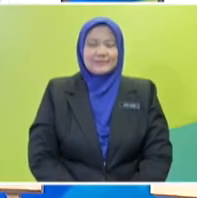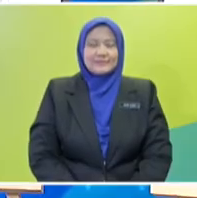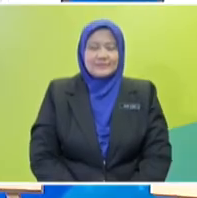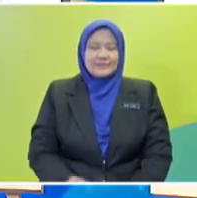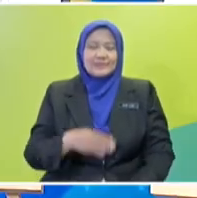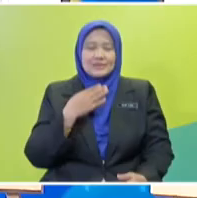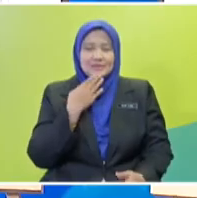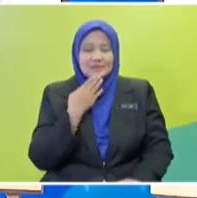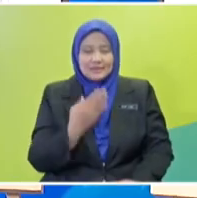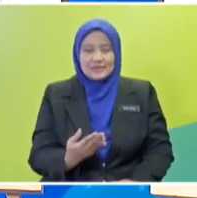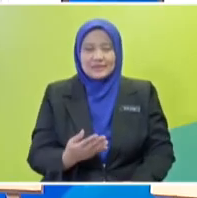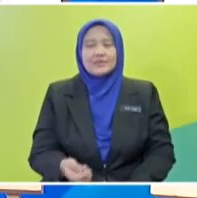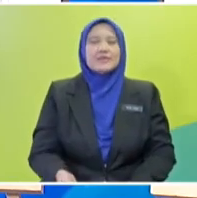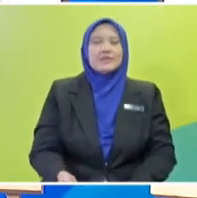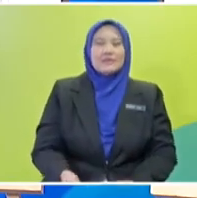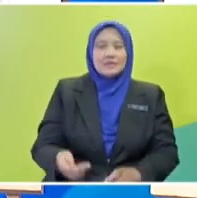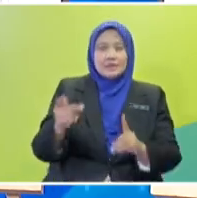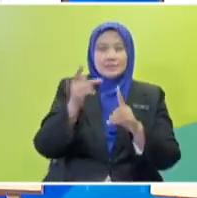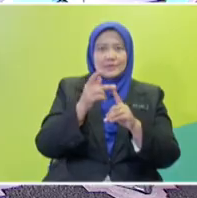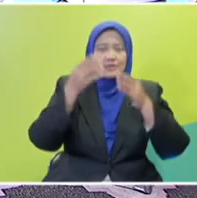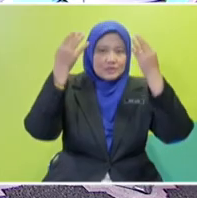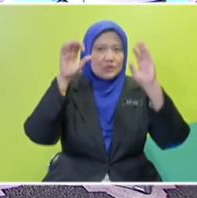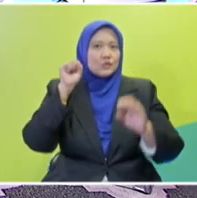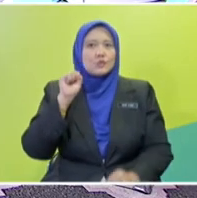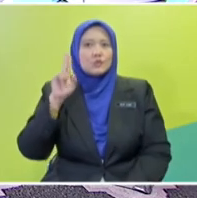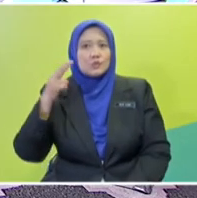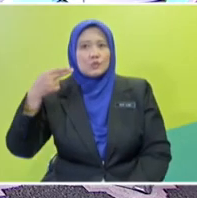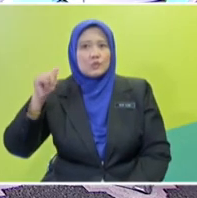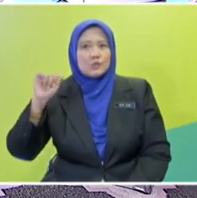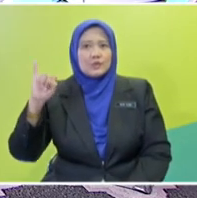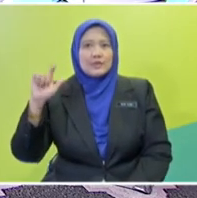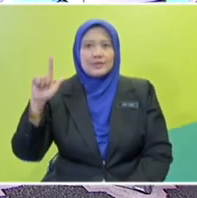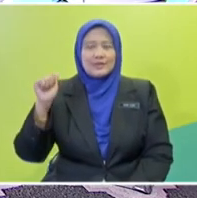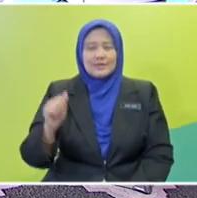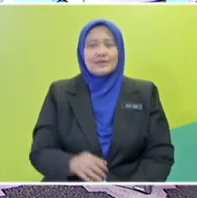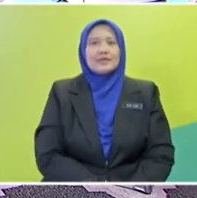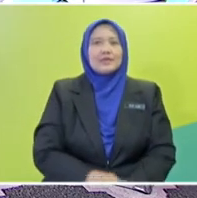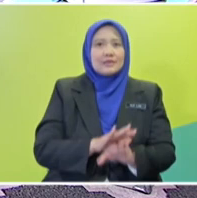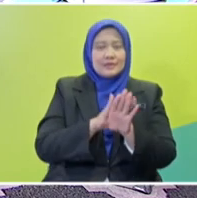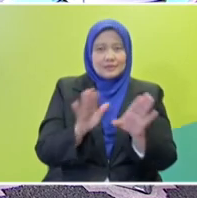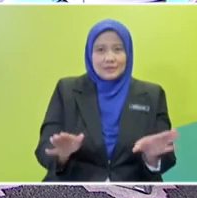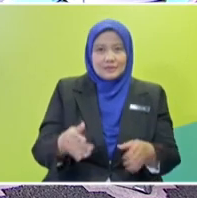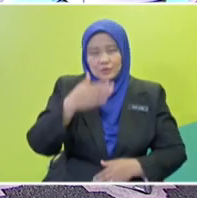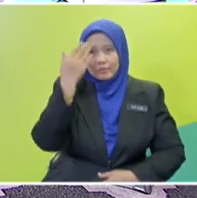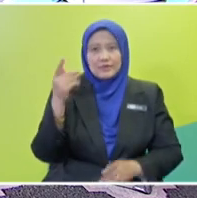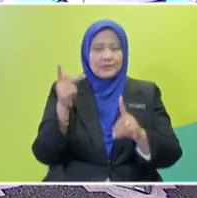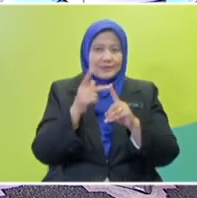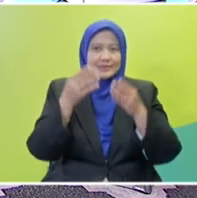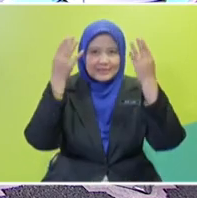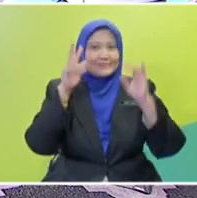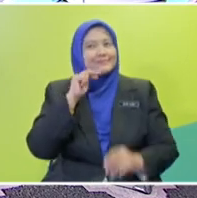toilet Terima Kasih Cikgu saya berfungsi ilmu pada hari ini dan tidak lupa juga kepada juru basic kita